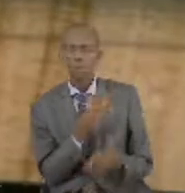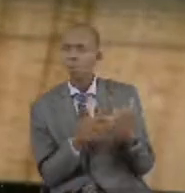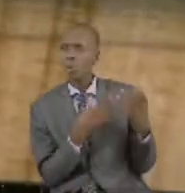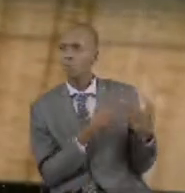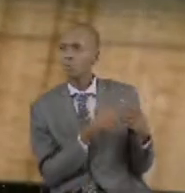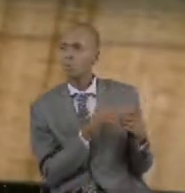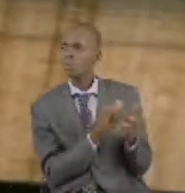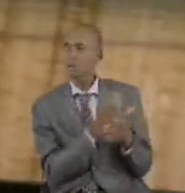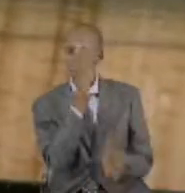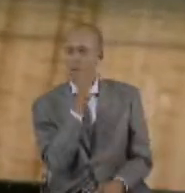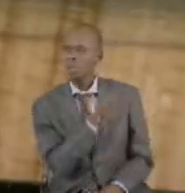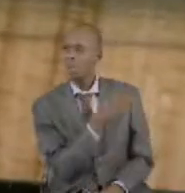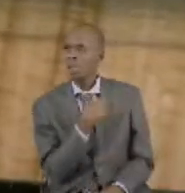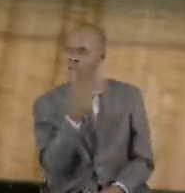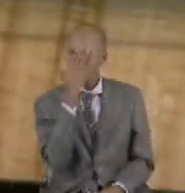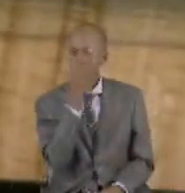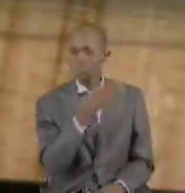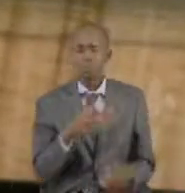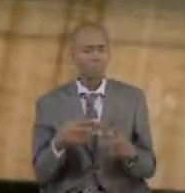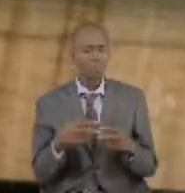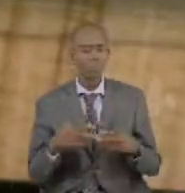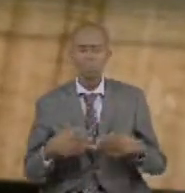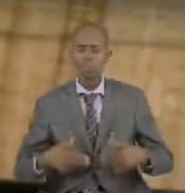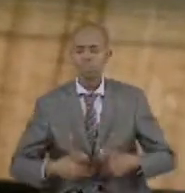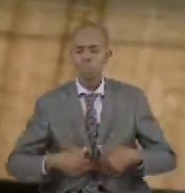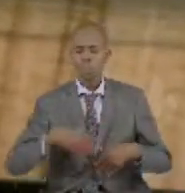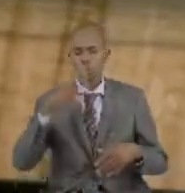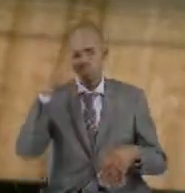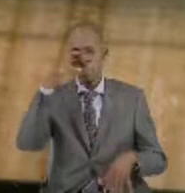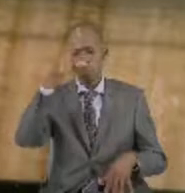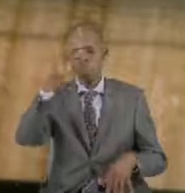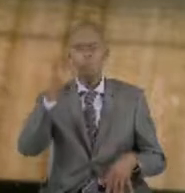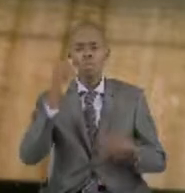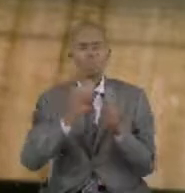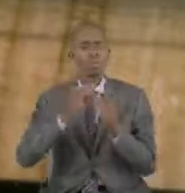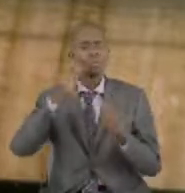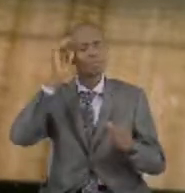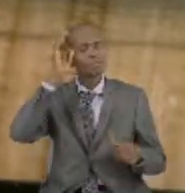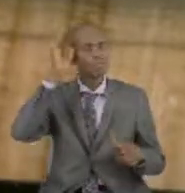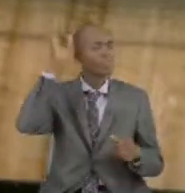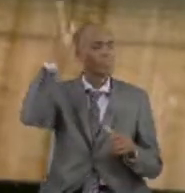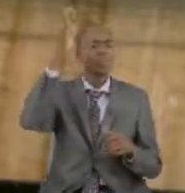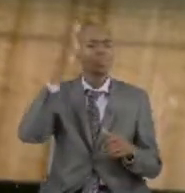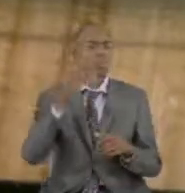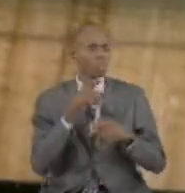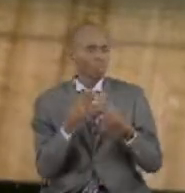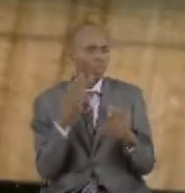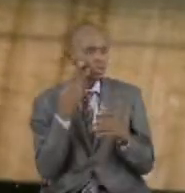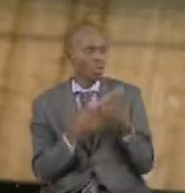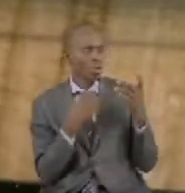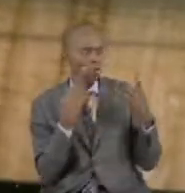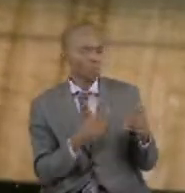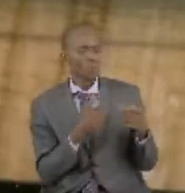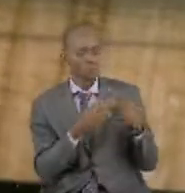homme au pauvre homme il était un peu il était vraiment un jeune d'avenir une jeune femme l'avenir que si vous voyez ce qui lui est arrivé